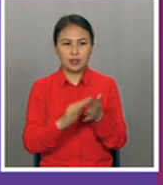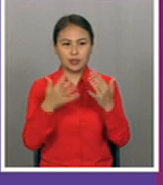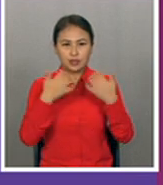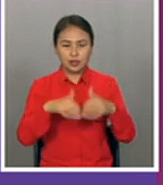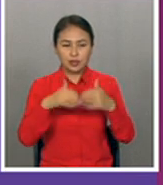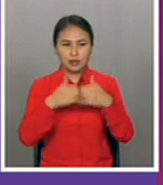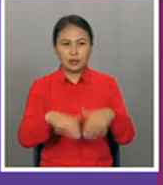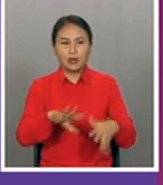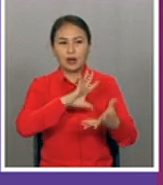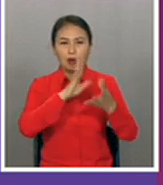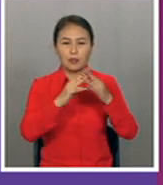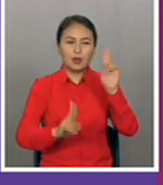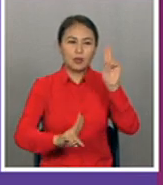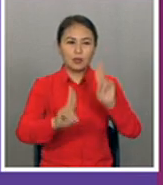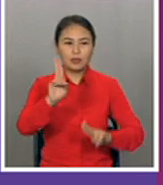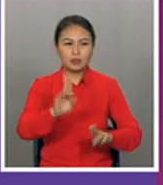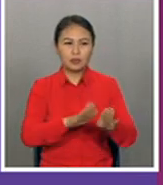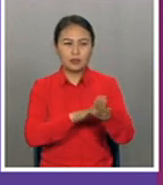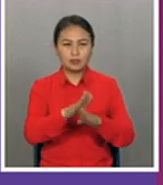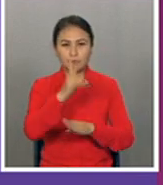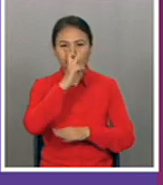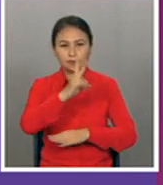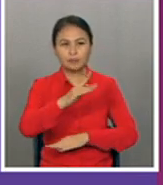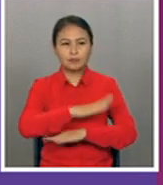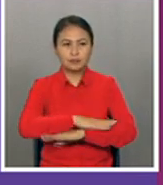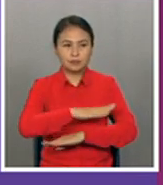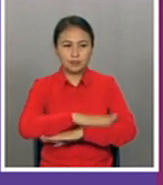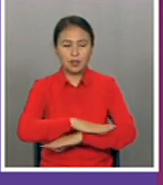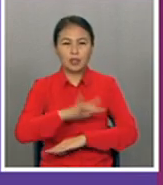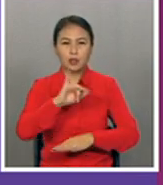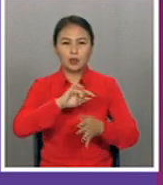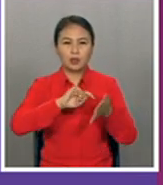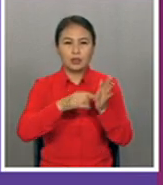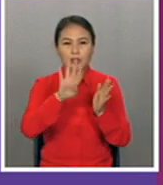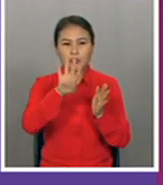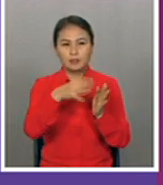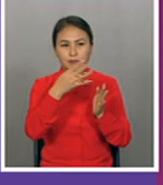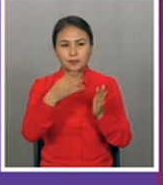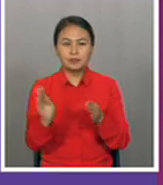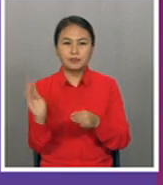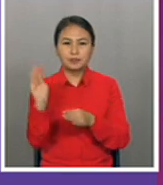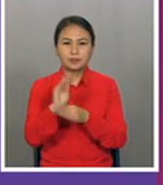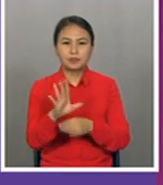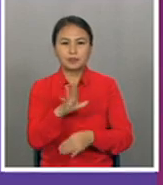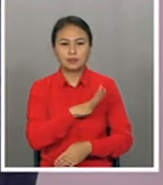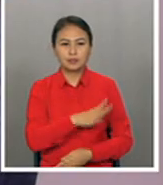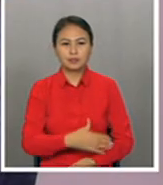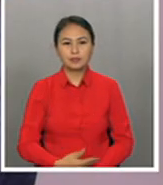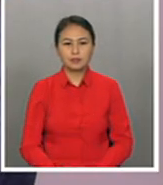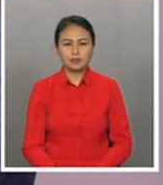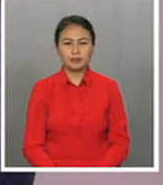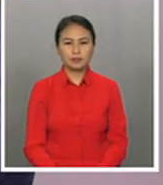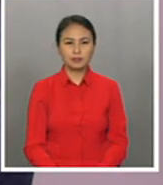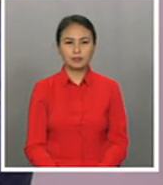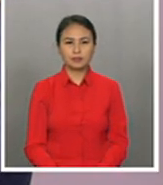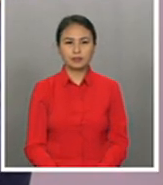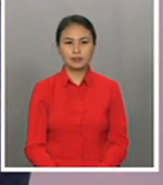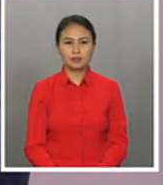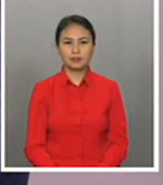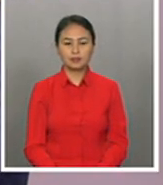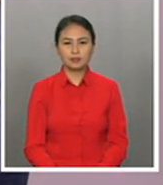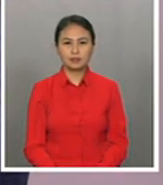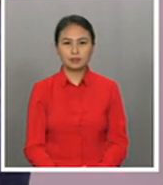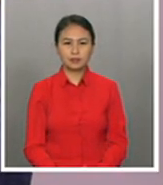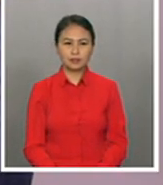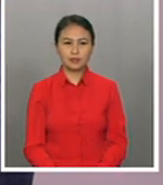өрнектегі амалдардың орындалу тәртібін анықтап, көбейту кестесін қолдана білдіңдер. Осымен бүгінгі